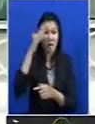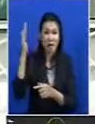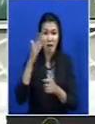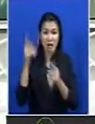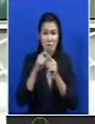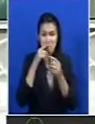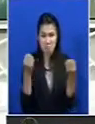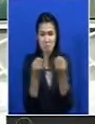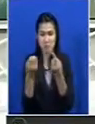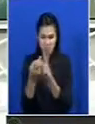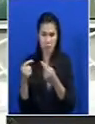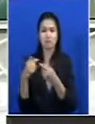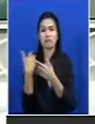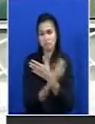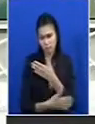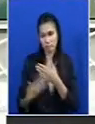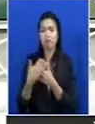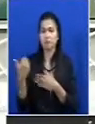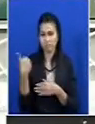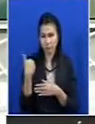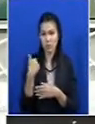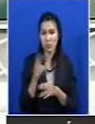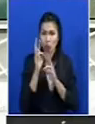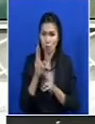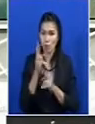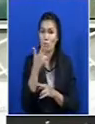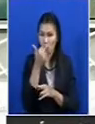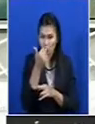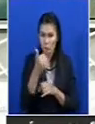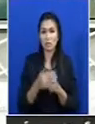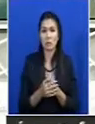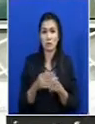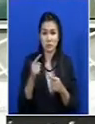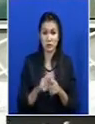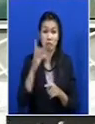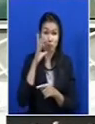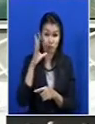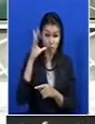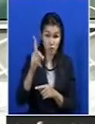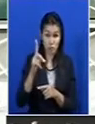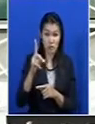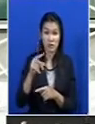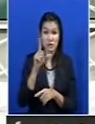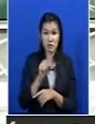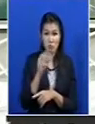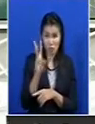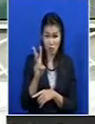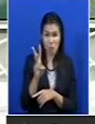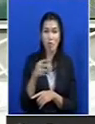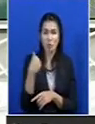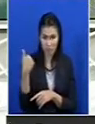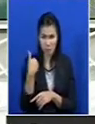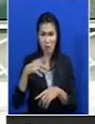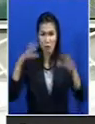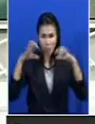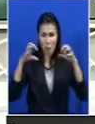งส่งผลกระทบกับสุขภาพของประชาชนครับเพราะฉะนั้นจะต้องเฝ้าระวังกันต่อไปสำหรับในวันพรุ่งนี้และวันที่26นะครับก็จะ